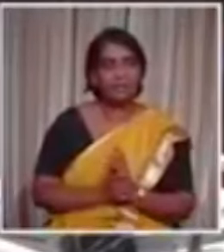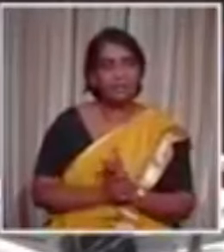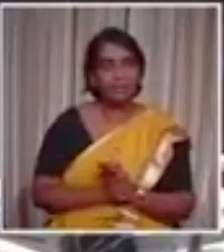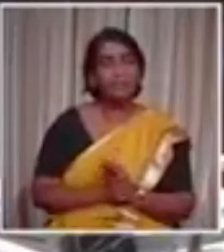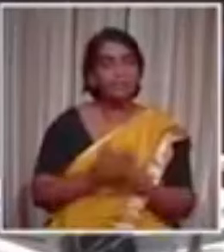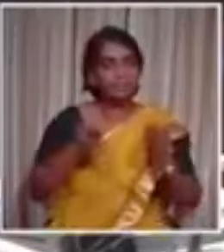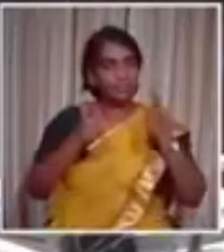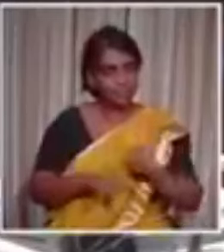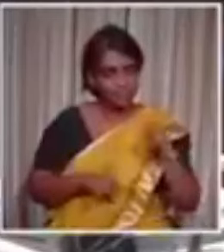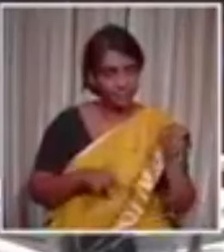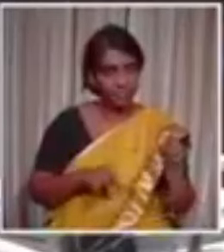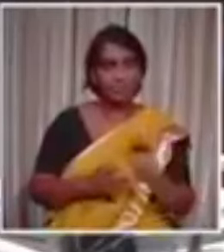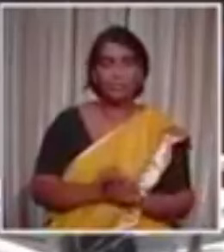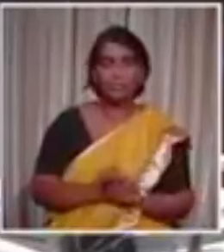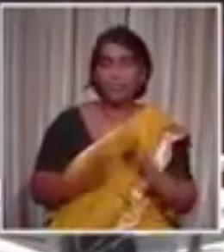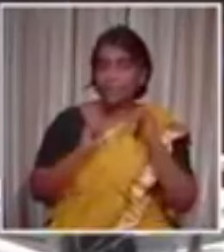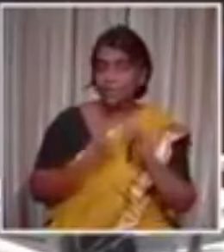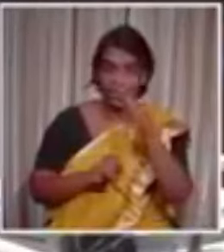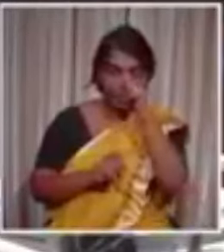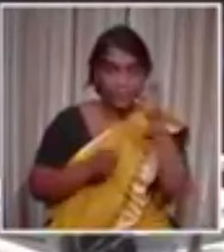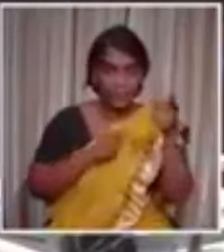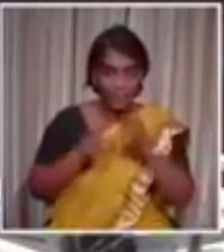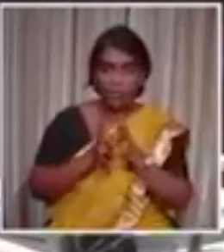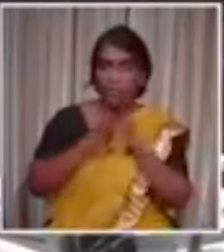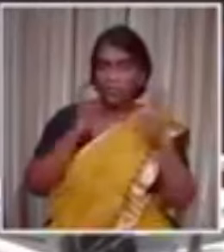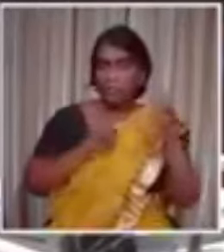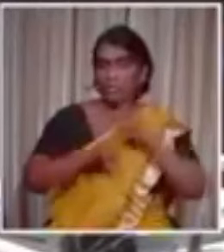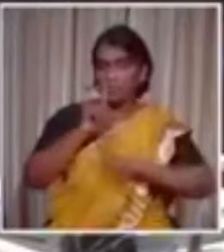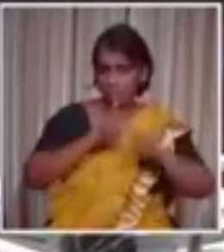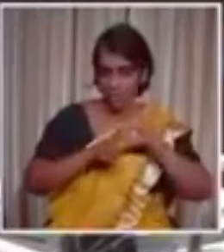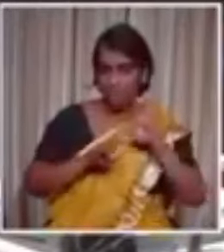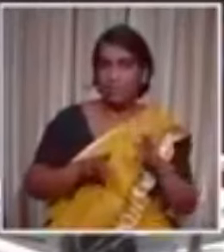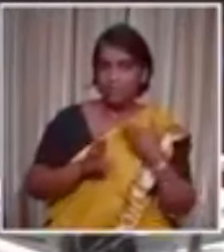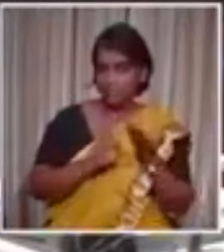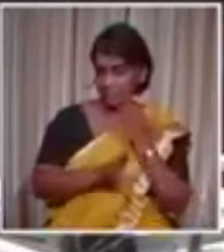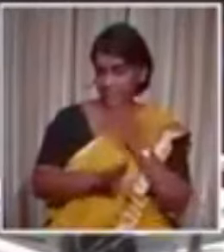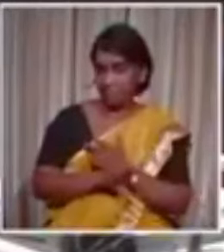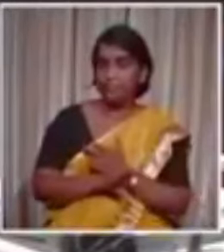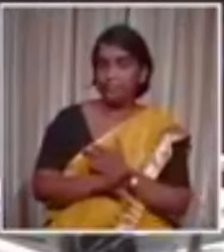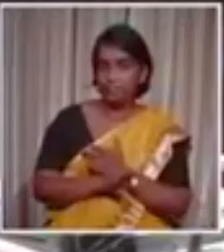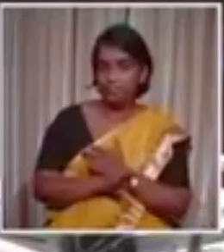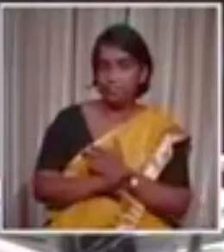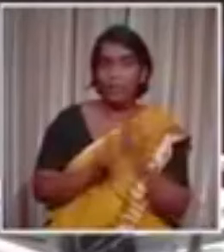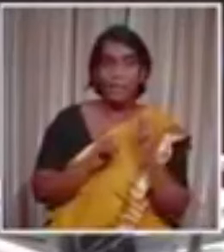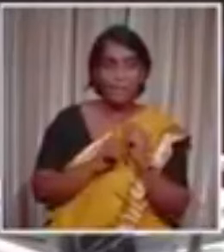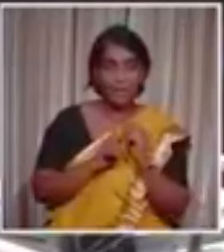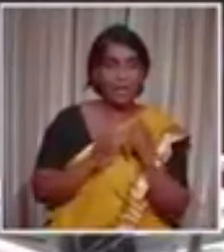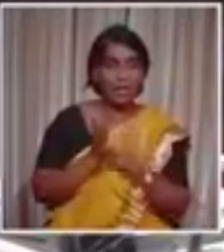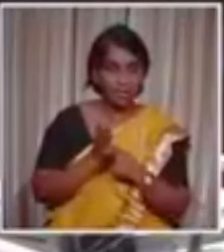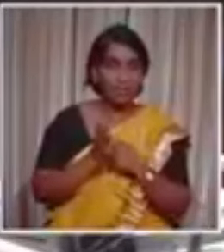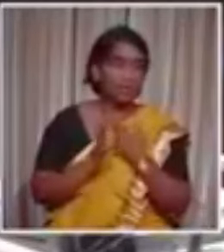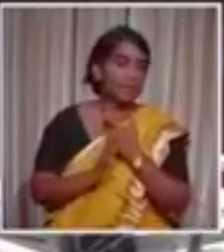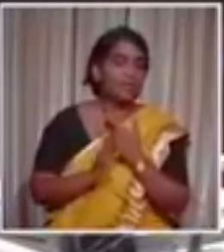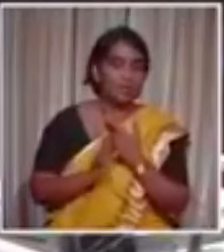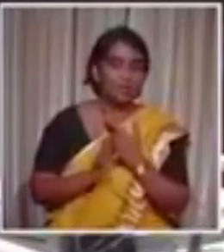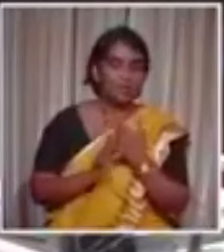ඊළඟ වංචා දූෂණ පිළිබඳව විශාල සාකච්ඡාවක් කරා. මට කලින් අපේ ප්‍රසන්න රණතුංග ගරු මන්ත්‍රීතුමා කතා කළා